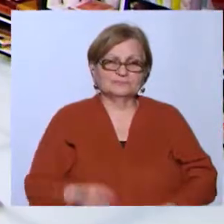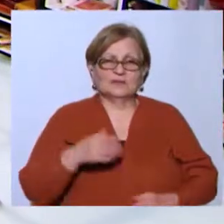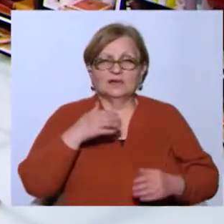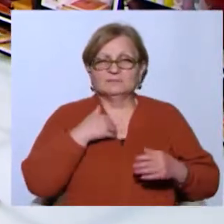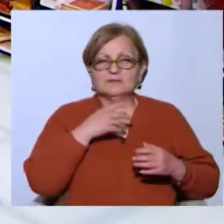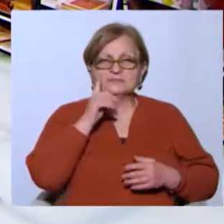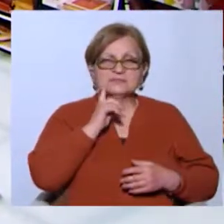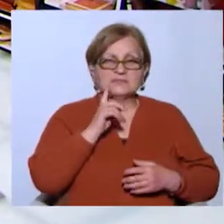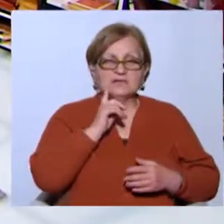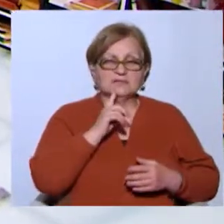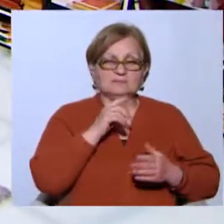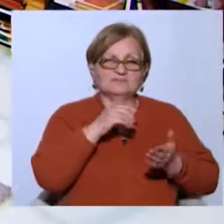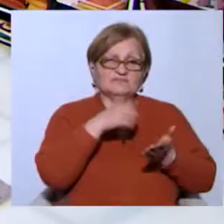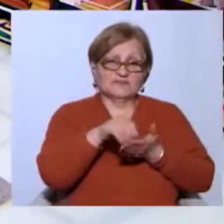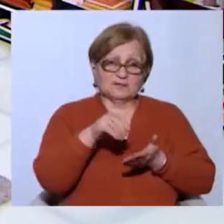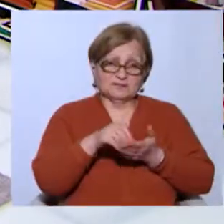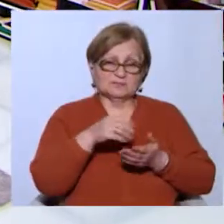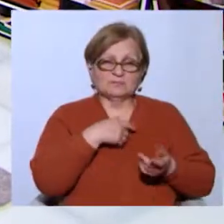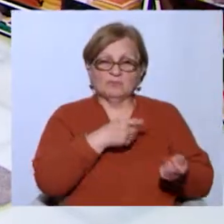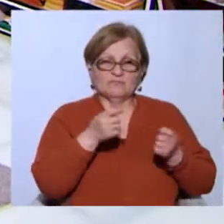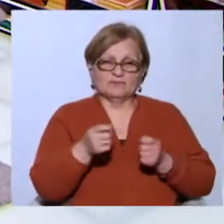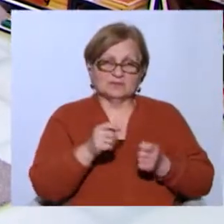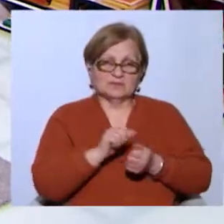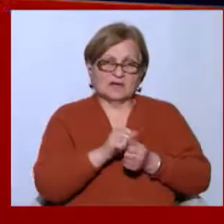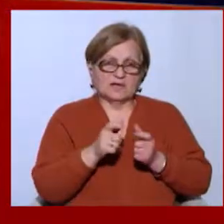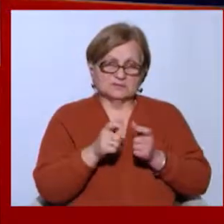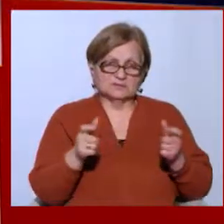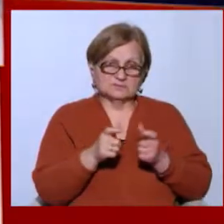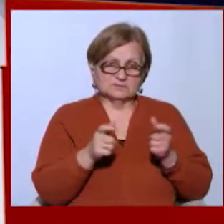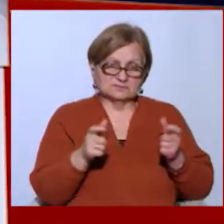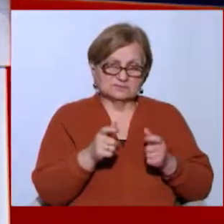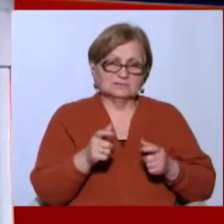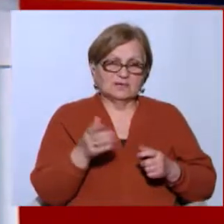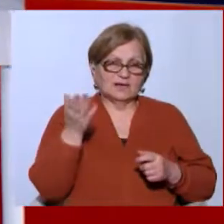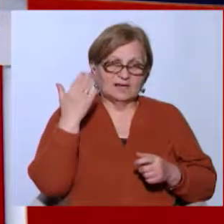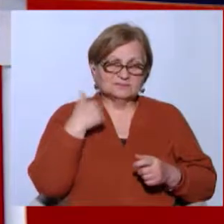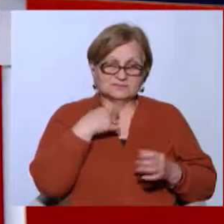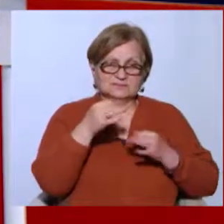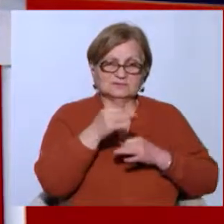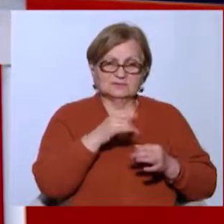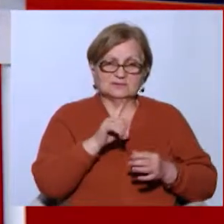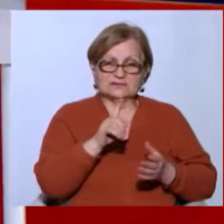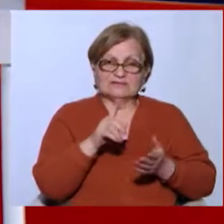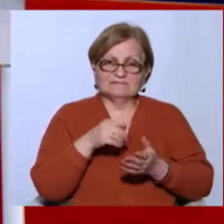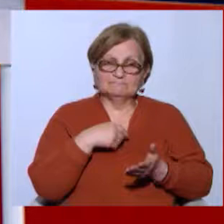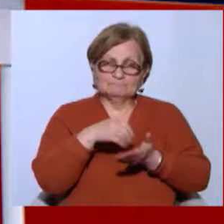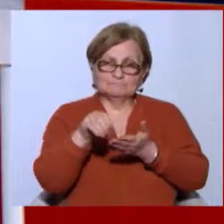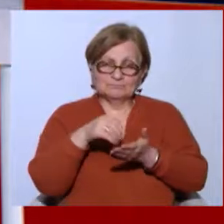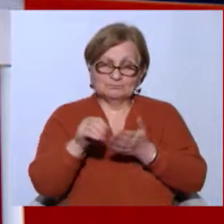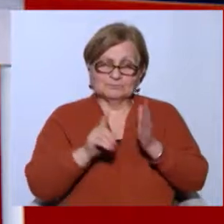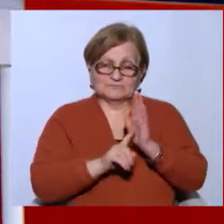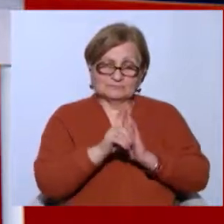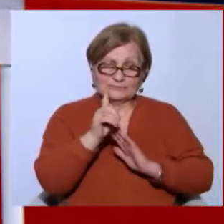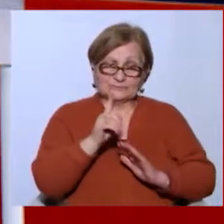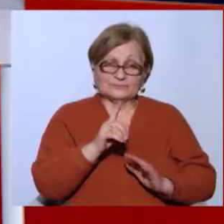აქ ქაღალდის ფულებიც მაქვს მოტანილი, აი ასეთი, რომელზეც ვისაუბრეთ, მაგრამ სანამ რაღაცეების შეძენას